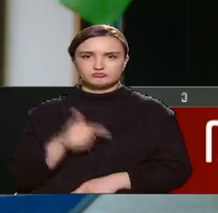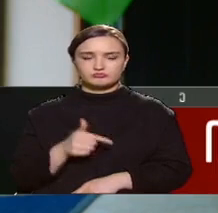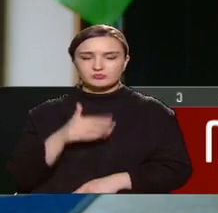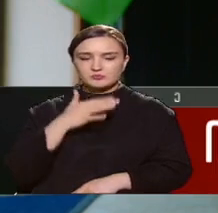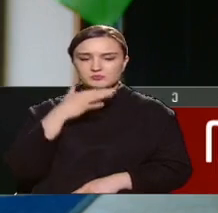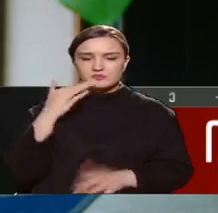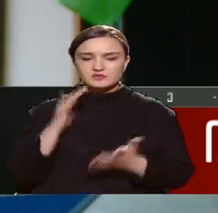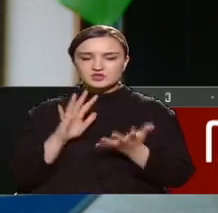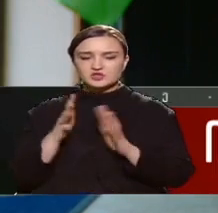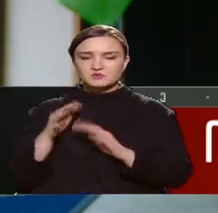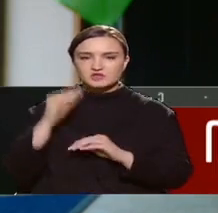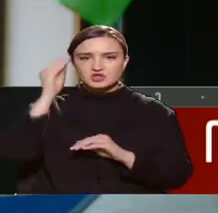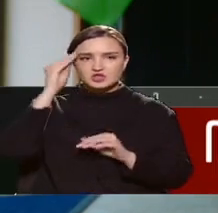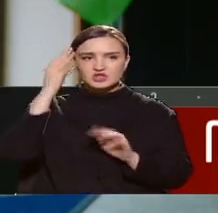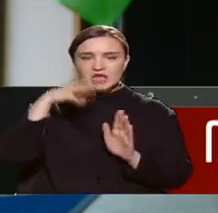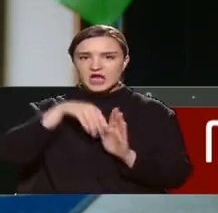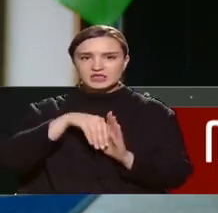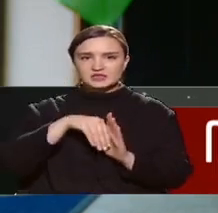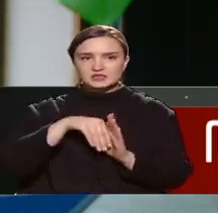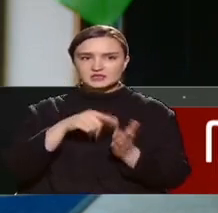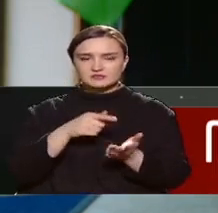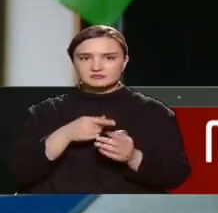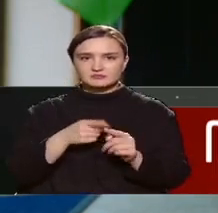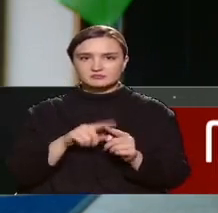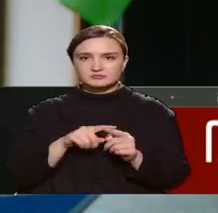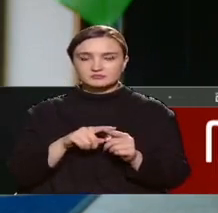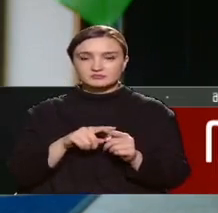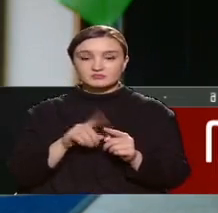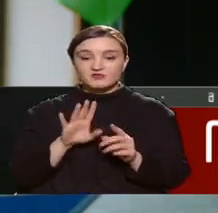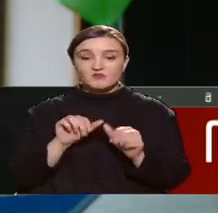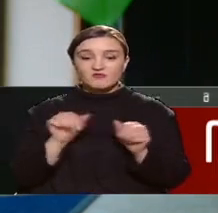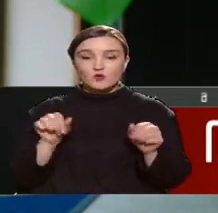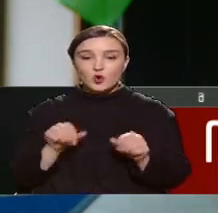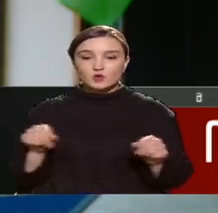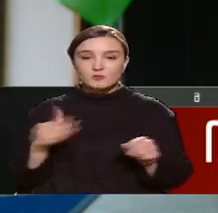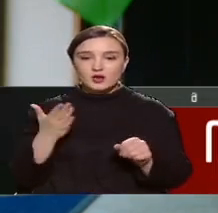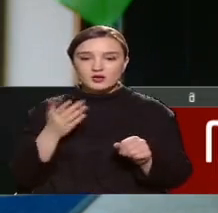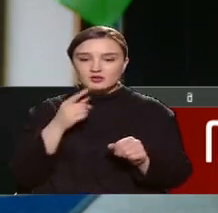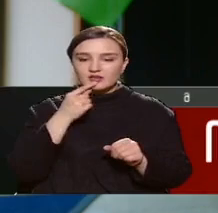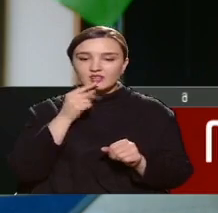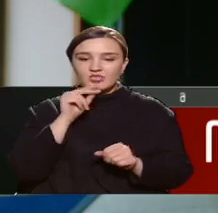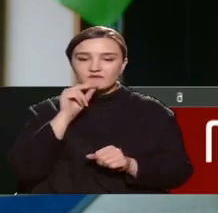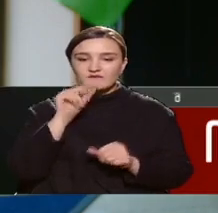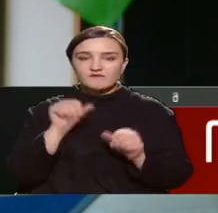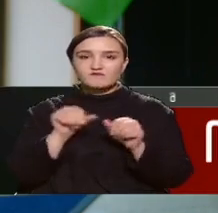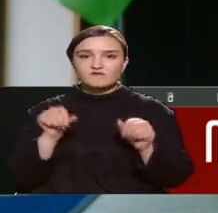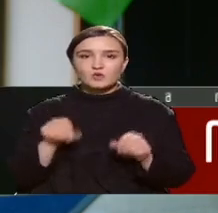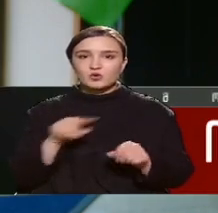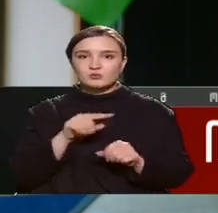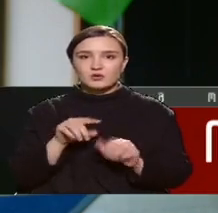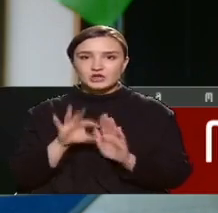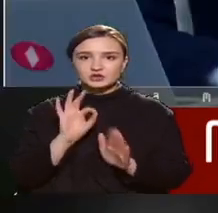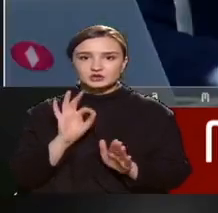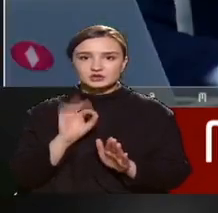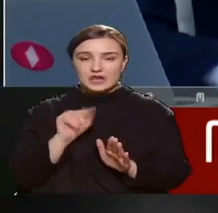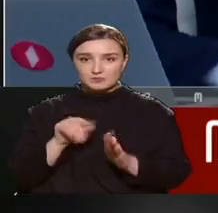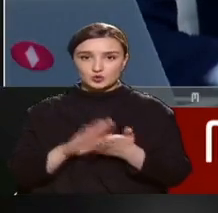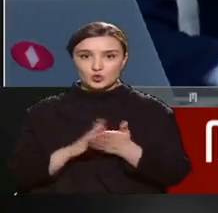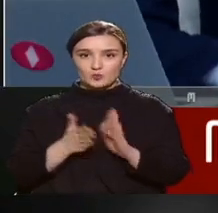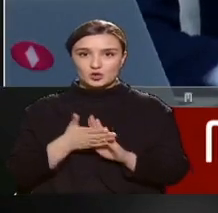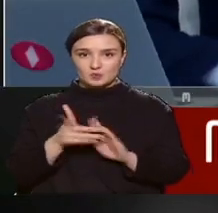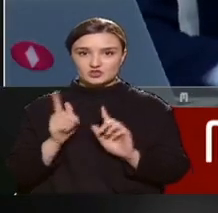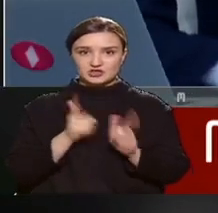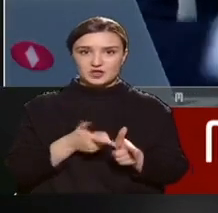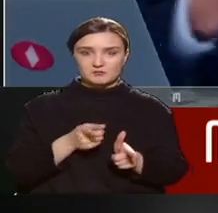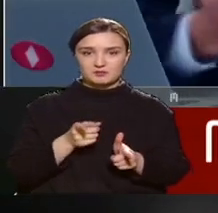tăhova și răz și na asti zi națili, nagleba ca da voi iqo. Spără, forma romelic premieră mi zi aici ce. Ai am vitare bași ce am probit,